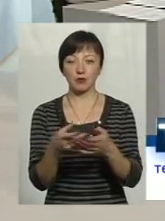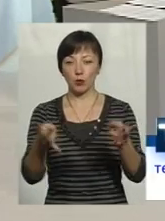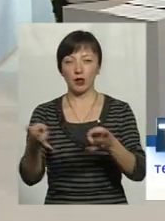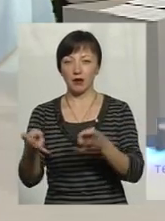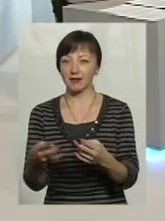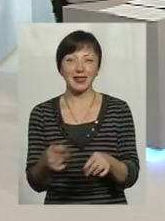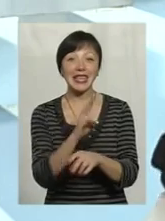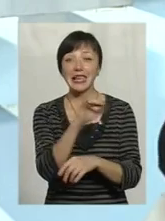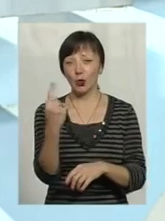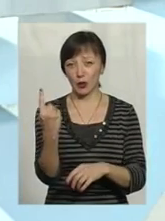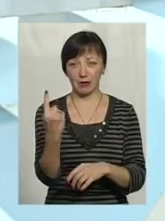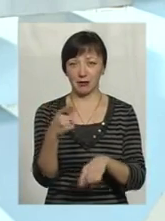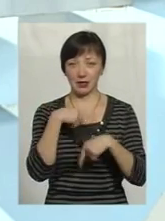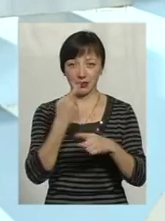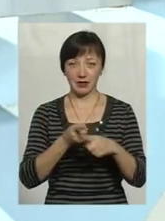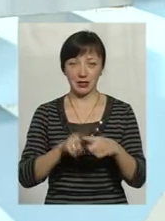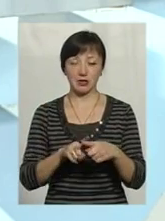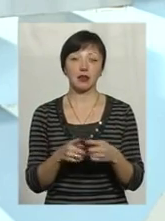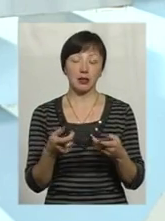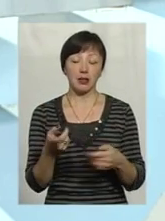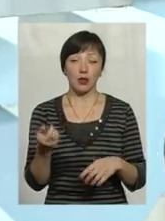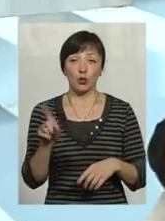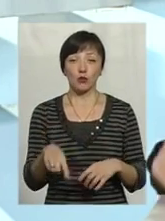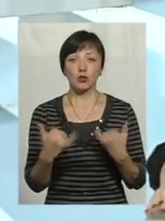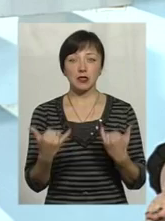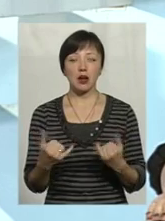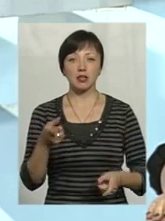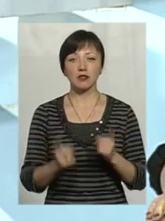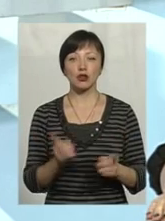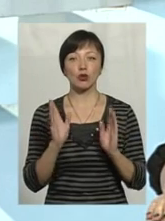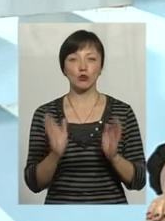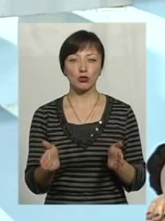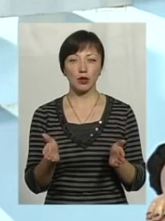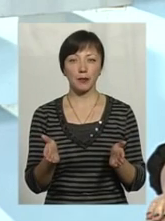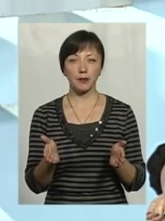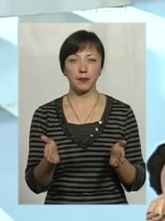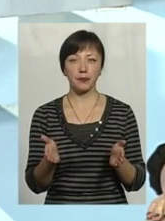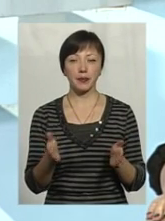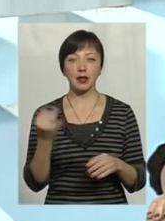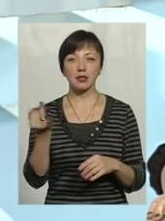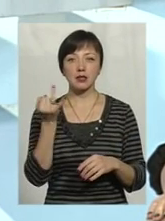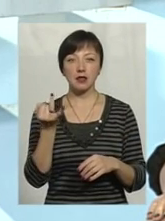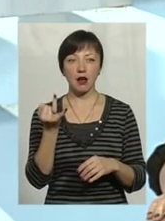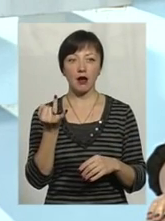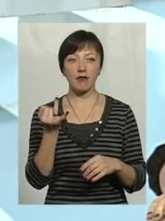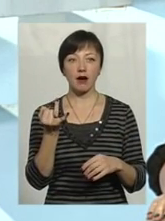потреби. Так ні один же ж не сказав це. Тому зараз, звичайно, буде дуже цікава гра